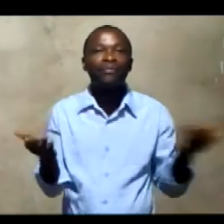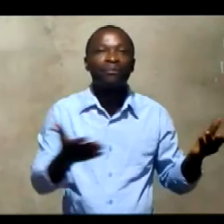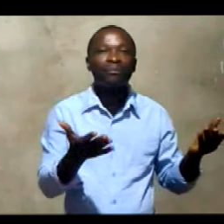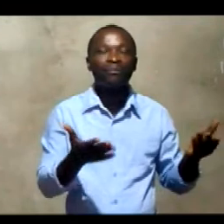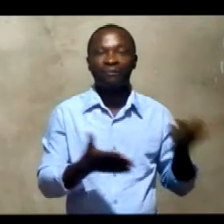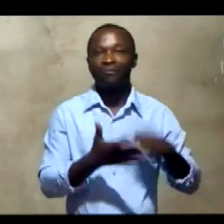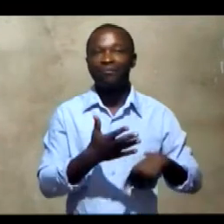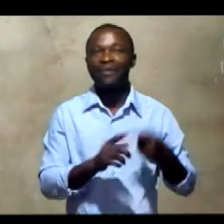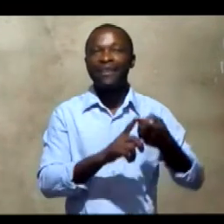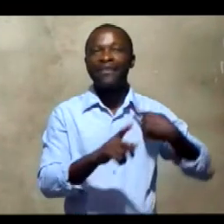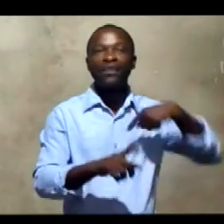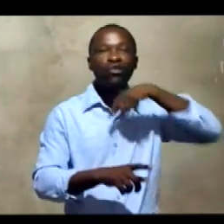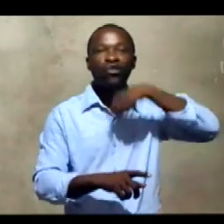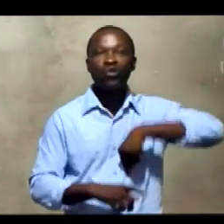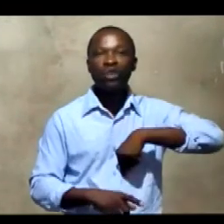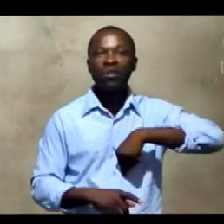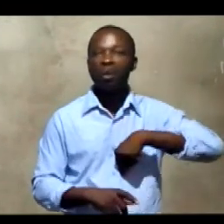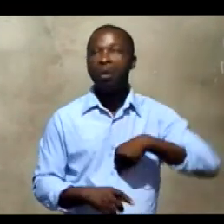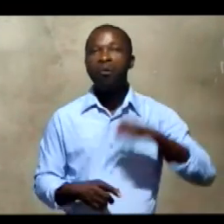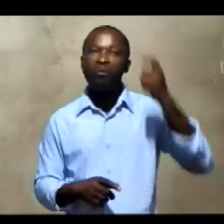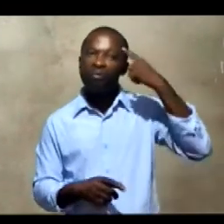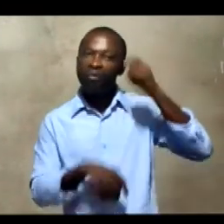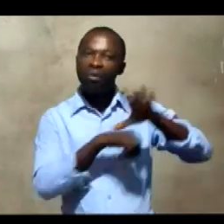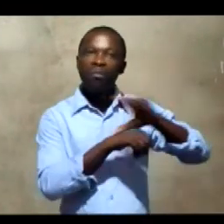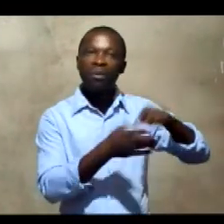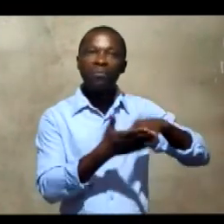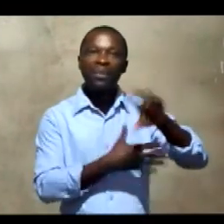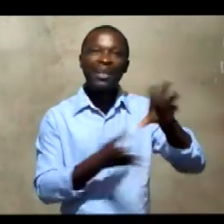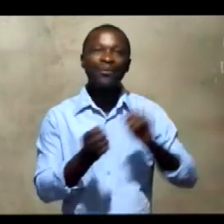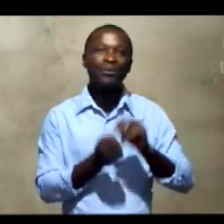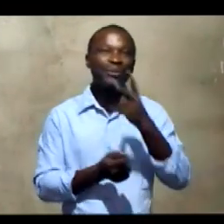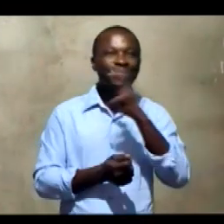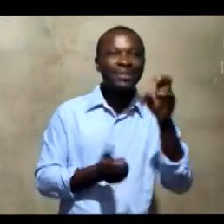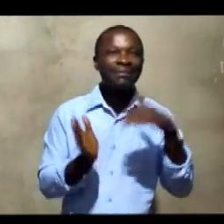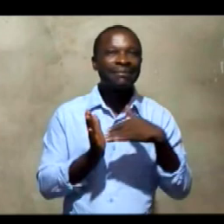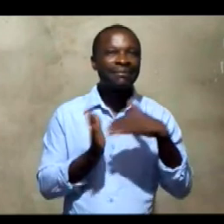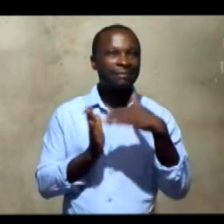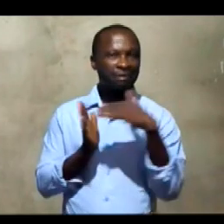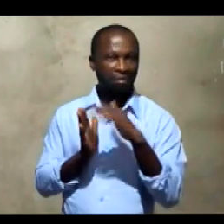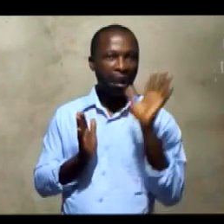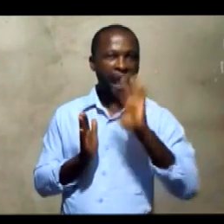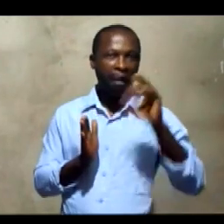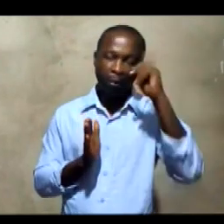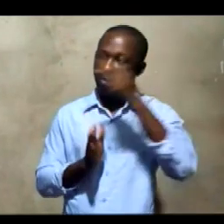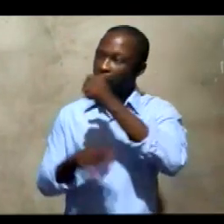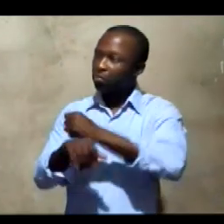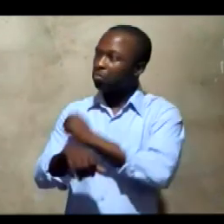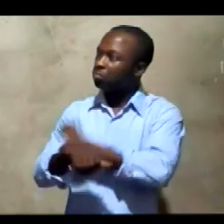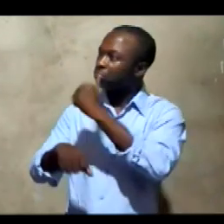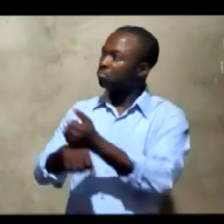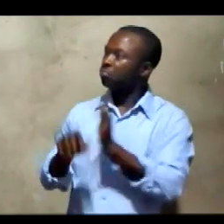aurait une valeur de près de 200 milliards de francs CFA. Nous sommes actuellement à un niveau d'avancement où le projet est quasi